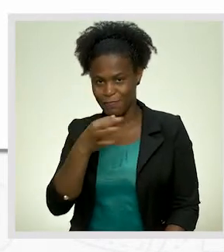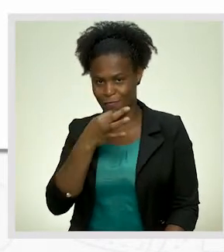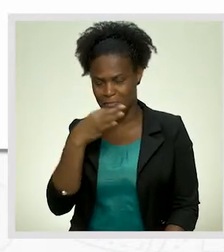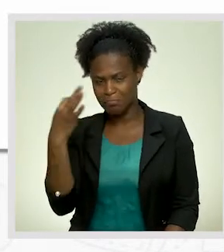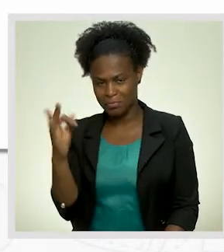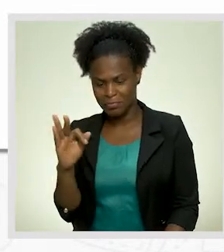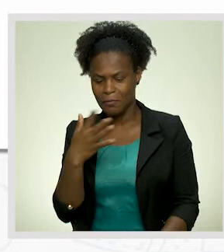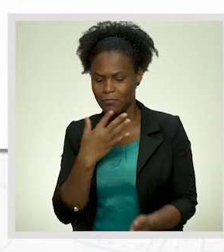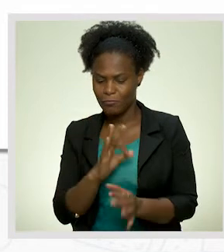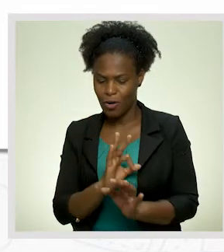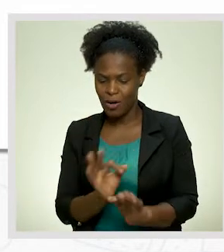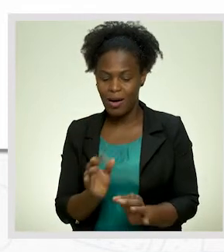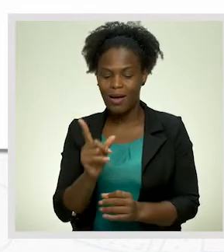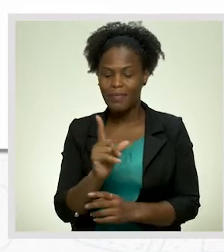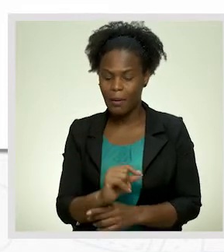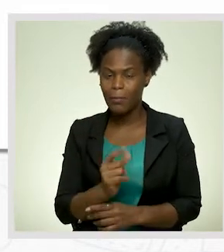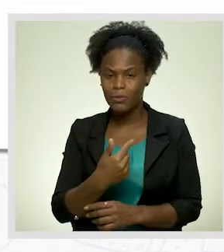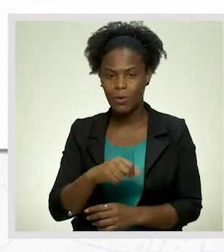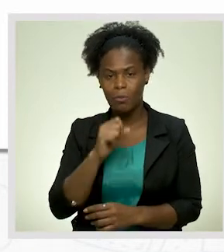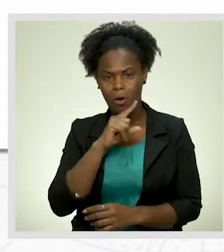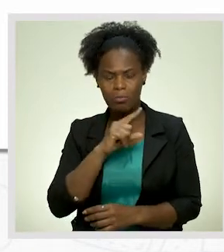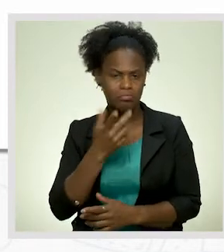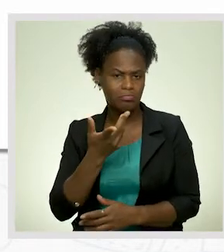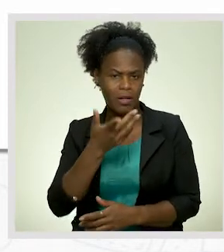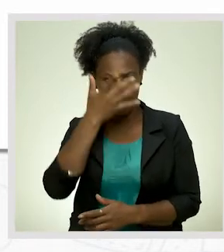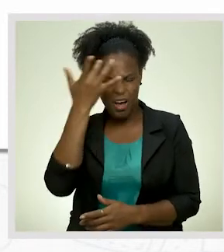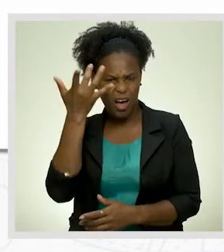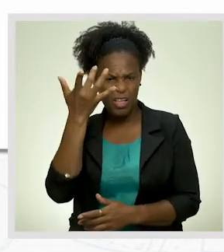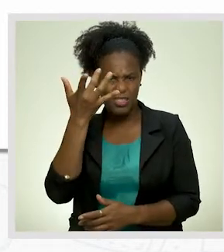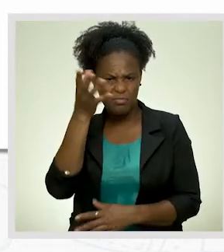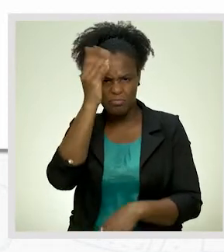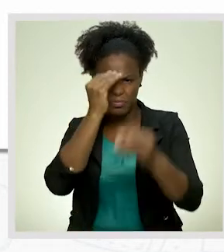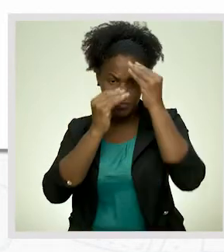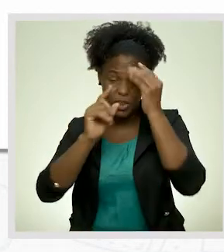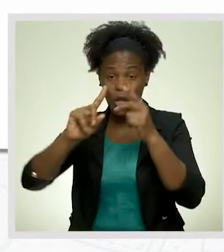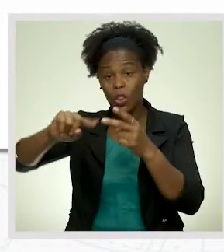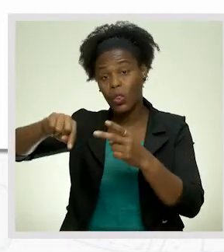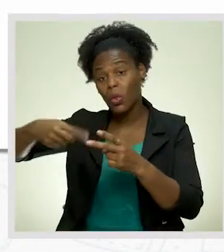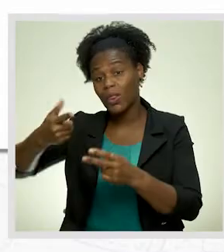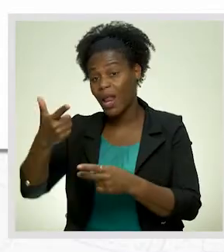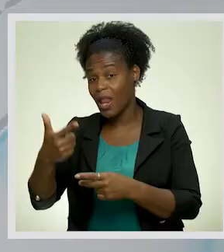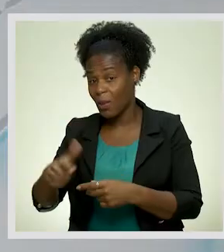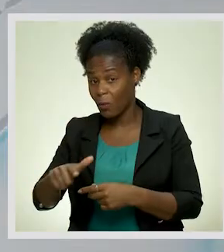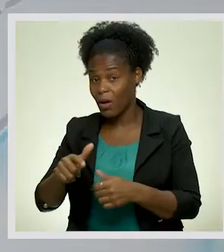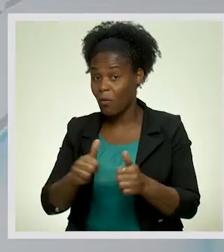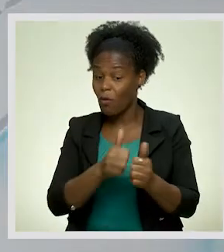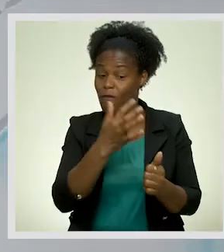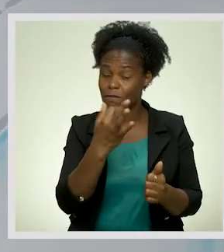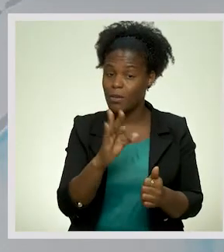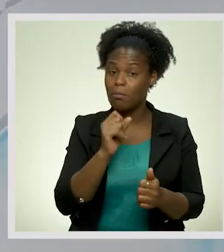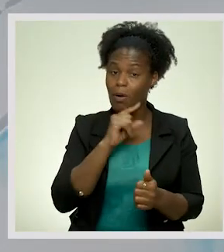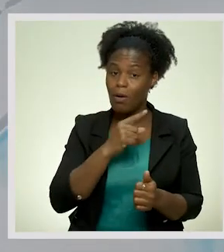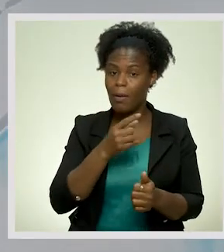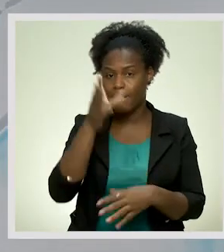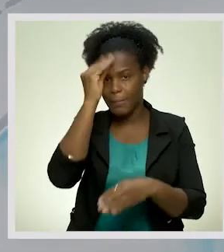Super. On peut apprendre plus facilement d'autres langues. Avec le français, je